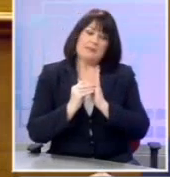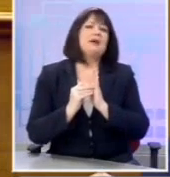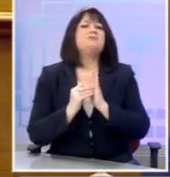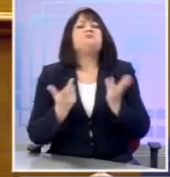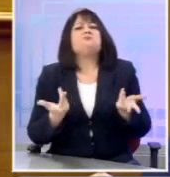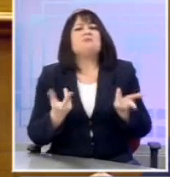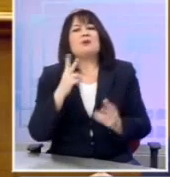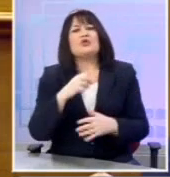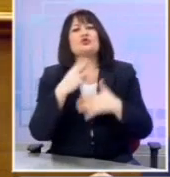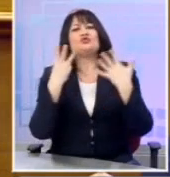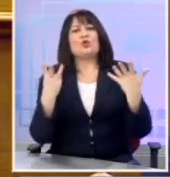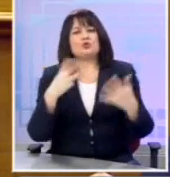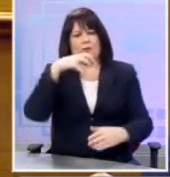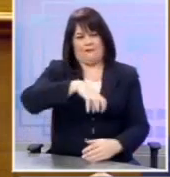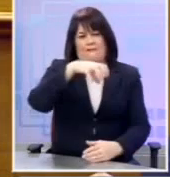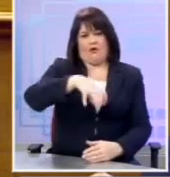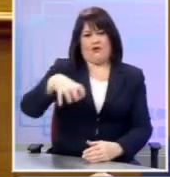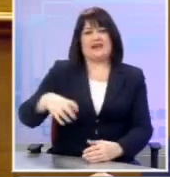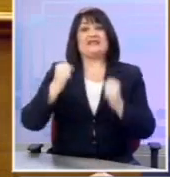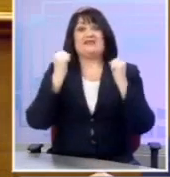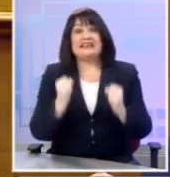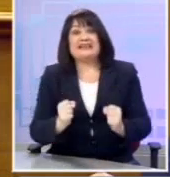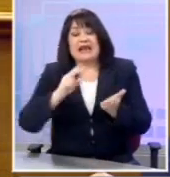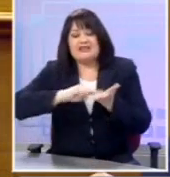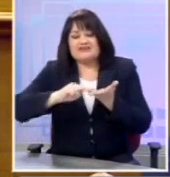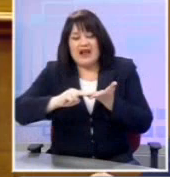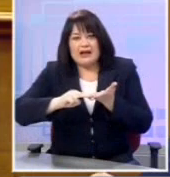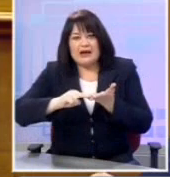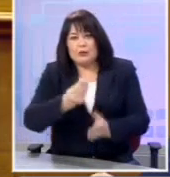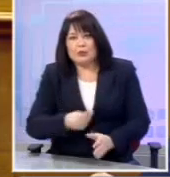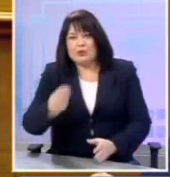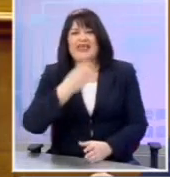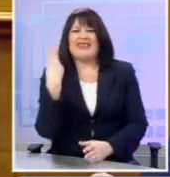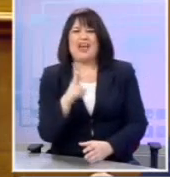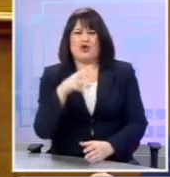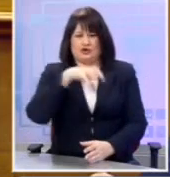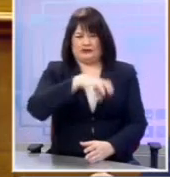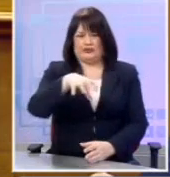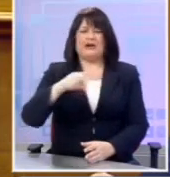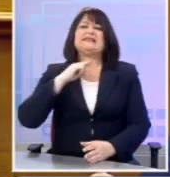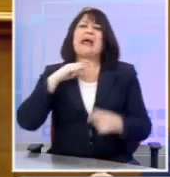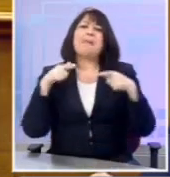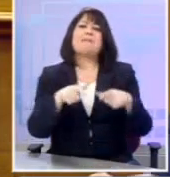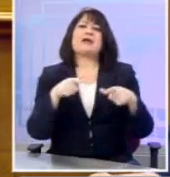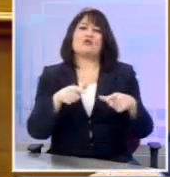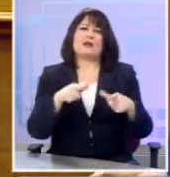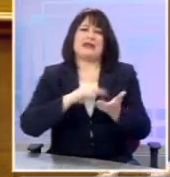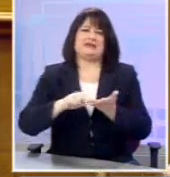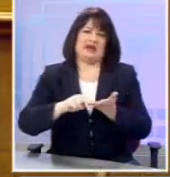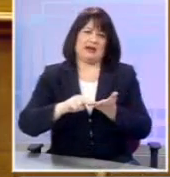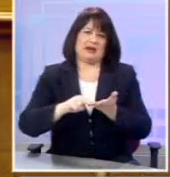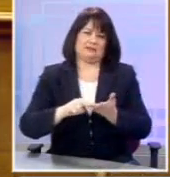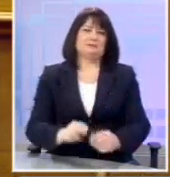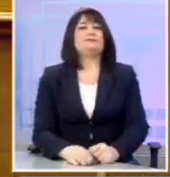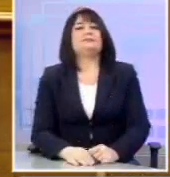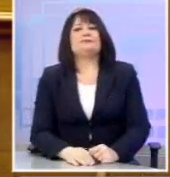λειτουργούσαν 28 φορείς κύριας ασφάλισης και πάνω από 200 φορείς επικουρικής ασφάλισης.